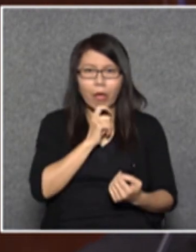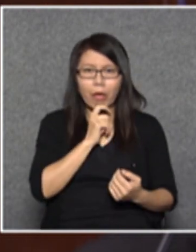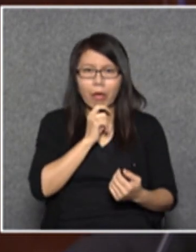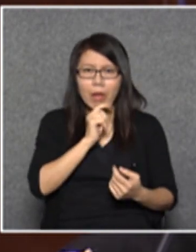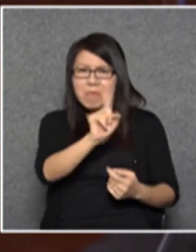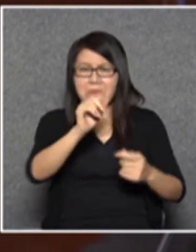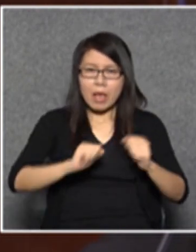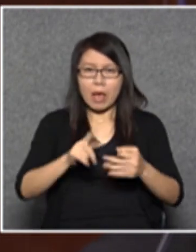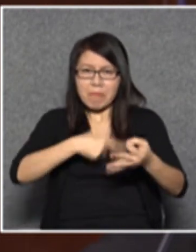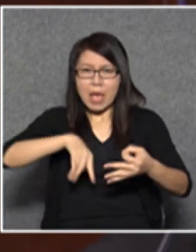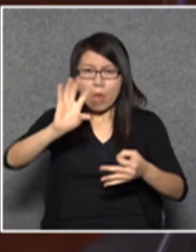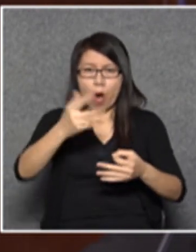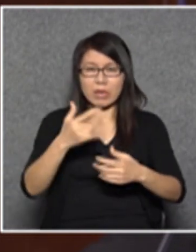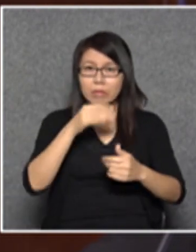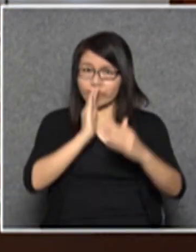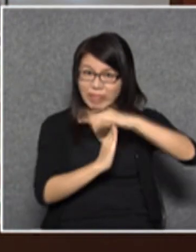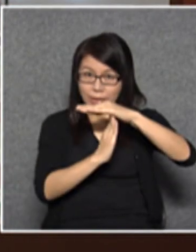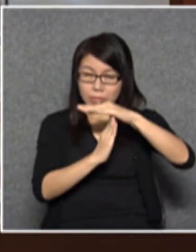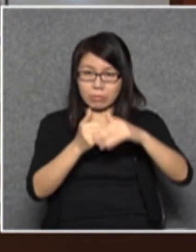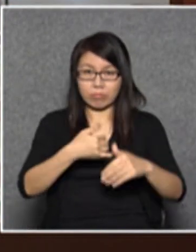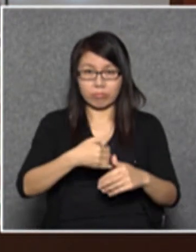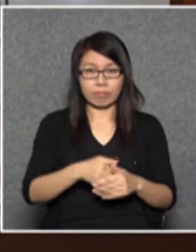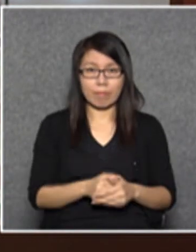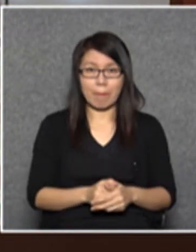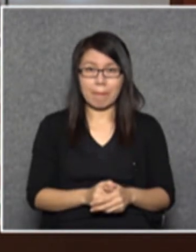議員立即停止發言。